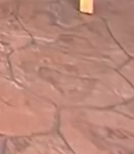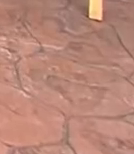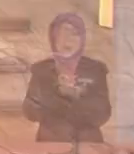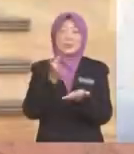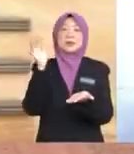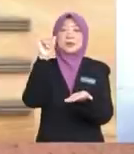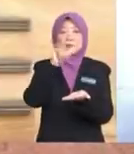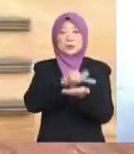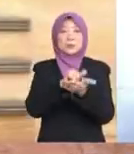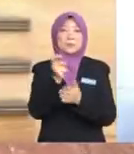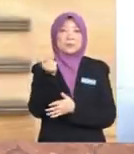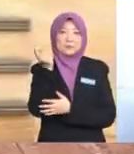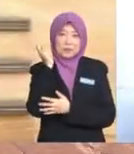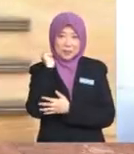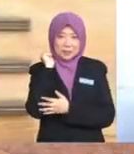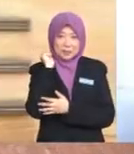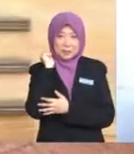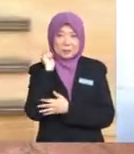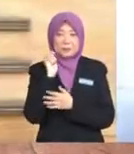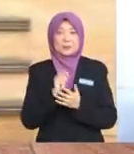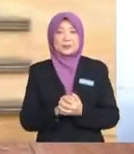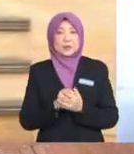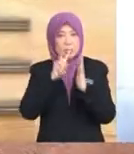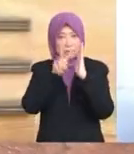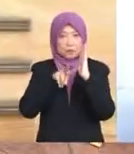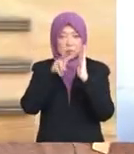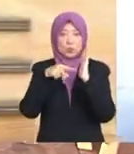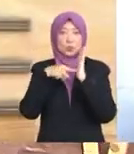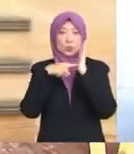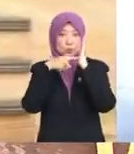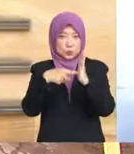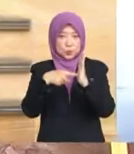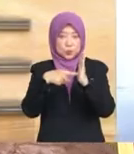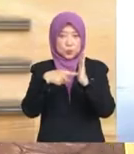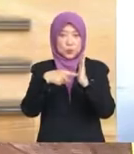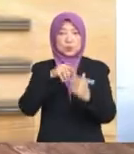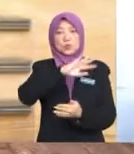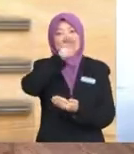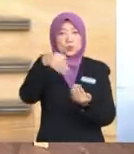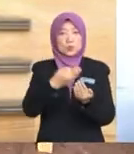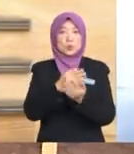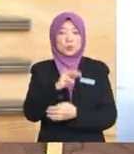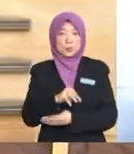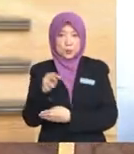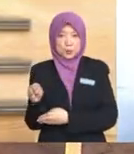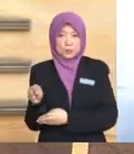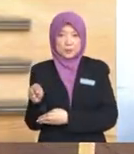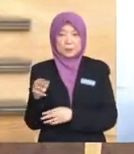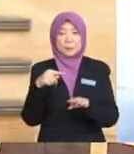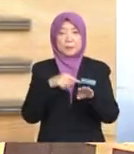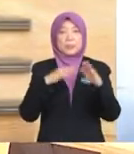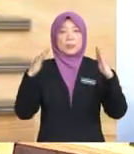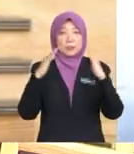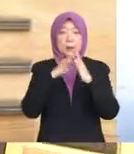Itu dia tadi satu bingkisan yang menunjukkan kepada murid-murid dan adik-adik di rumah